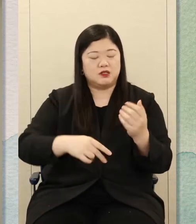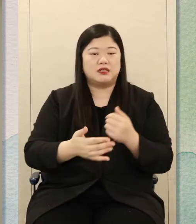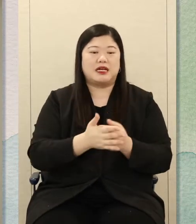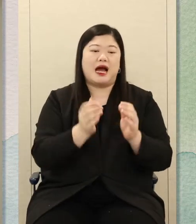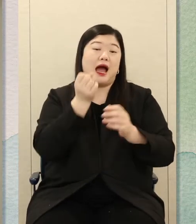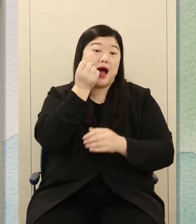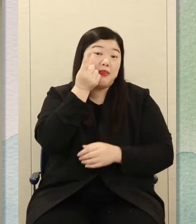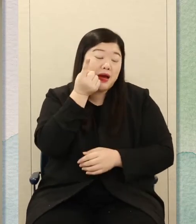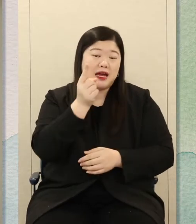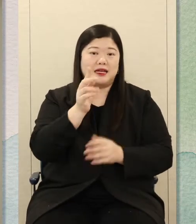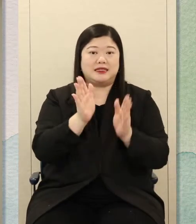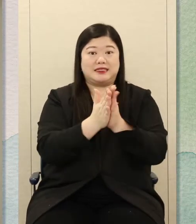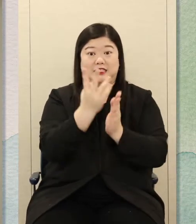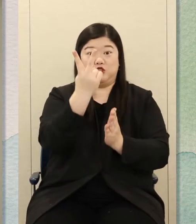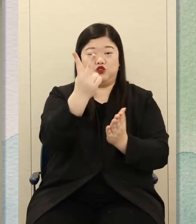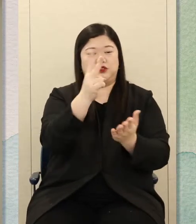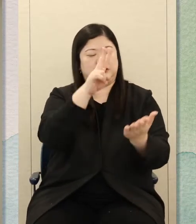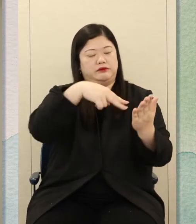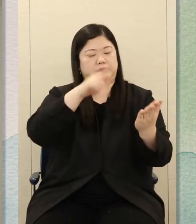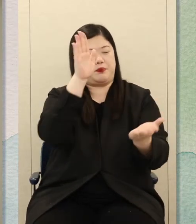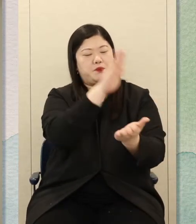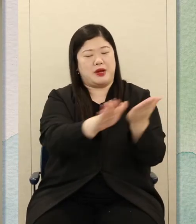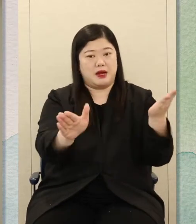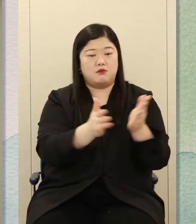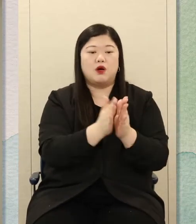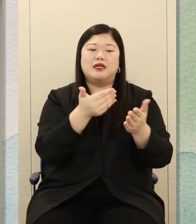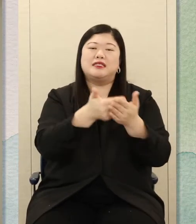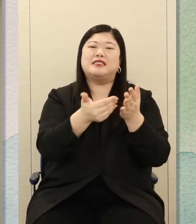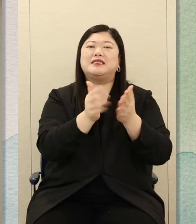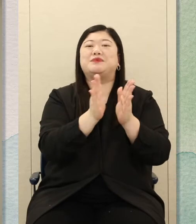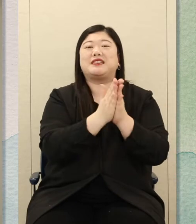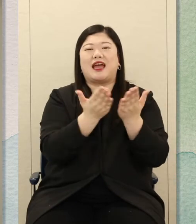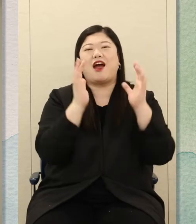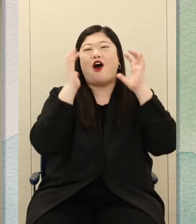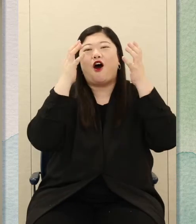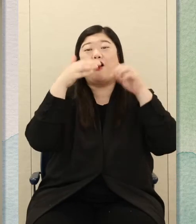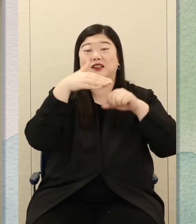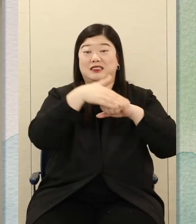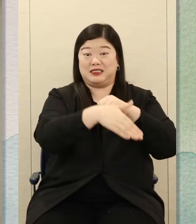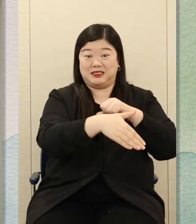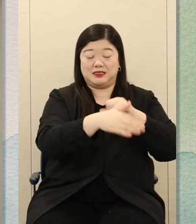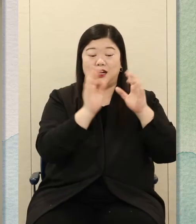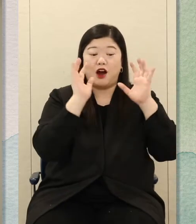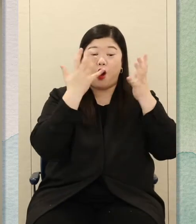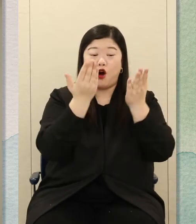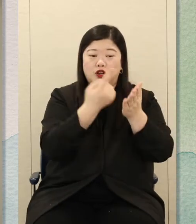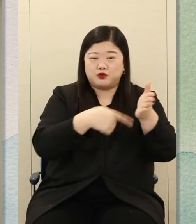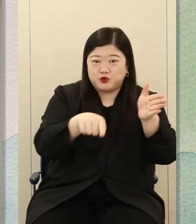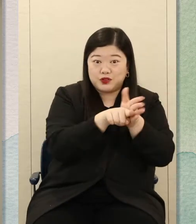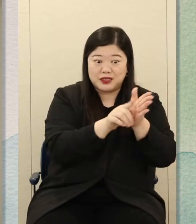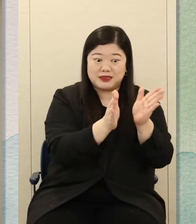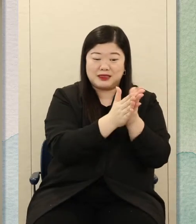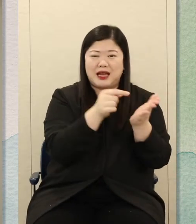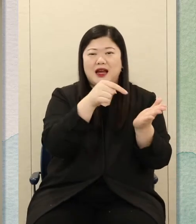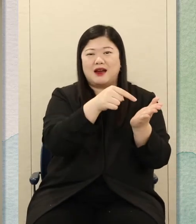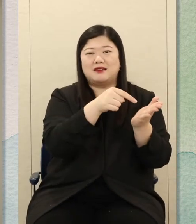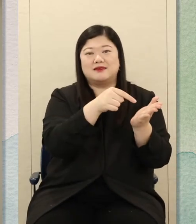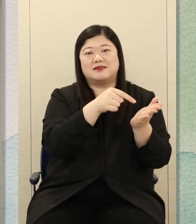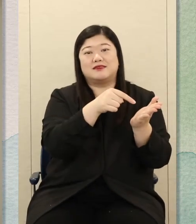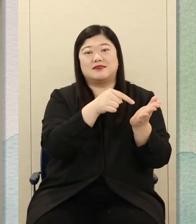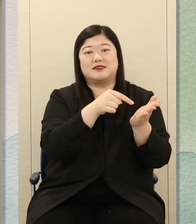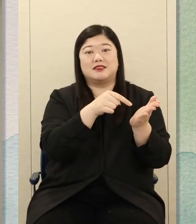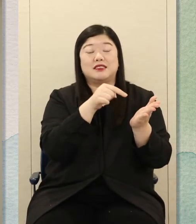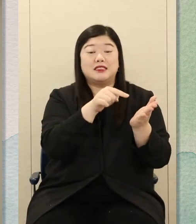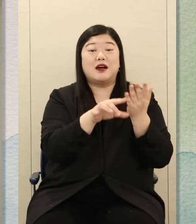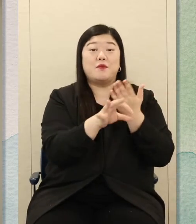책을 읽는 방식이 있고, 그림책 독서 모임, 어린이 그림책 많이 읽는 여기 도서관에서 많이 하시는데, 그런 그림책 독서